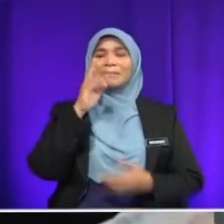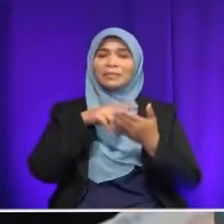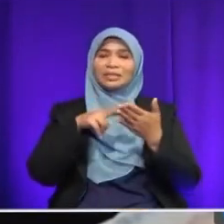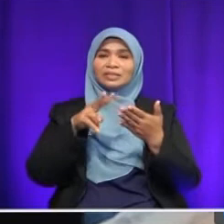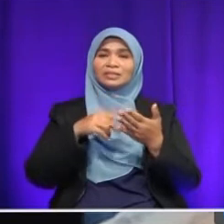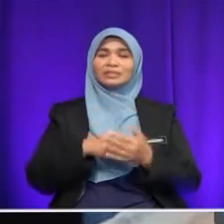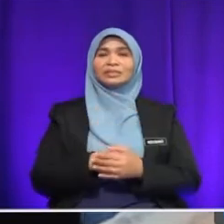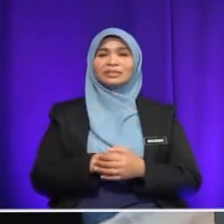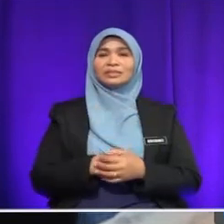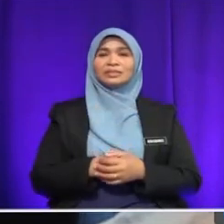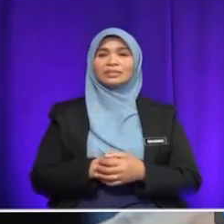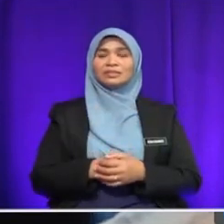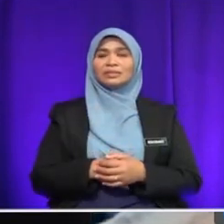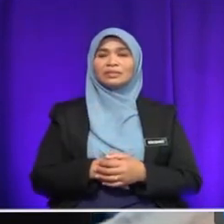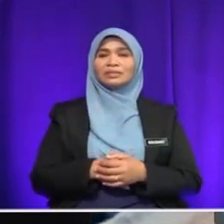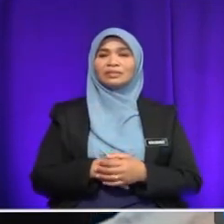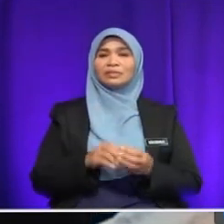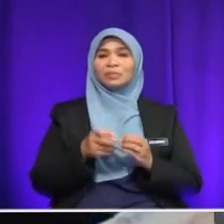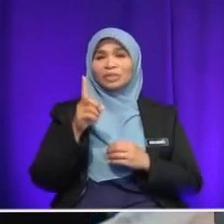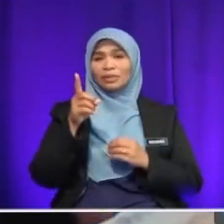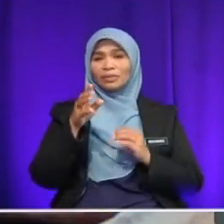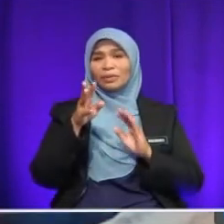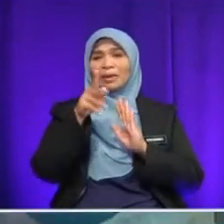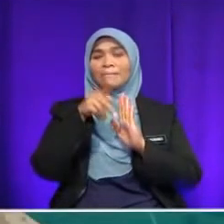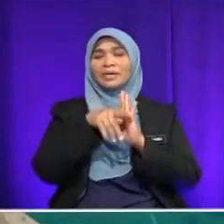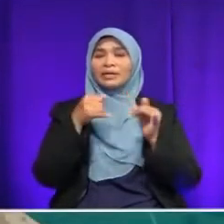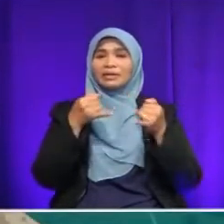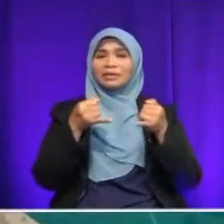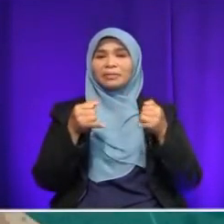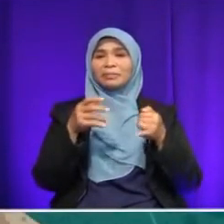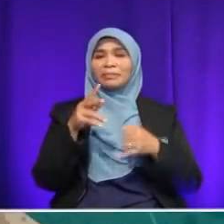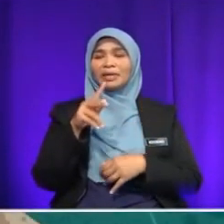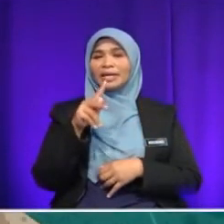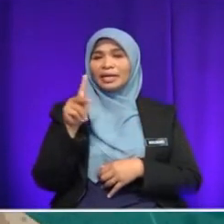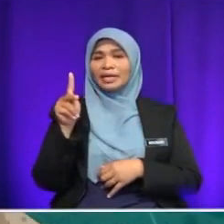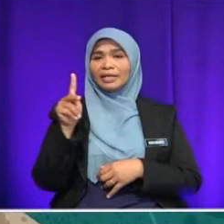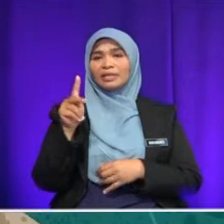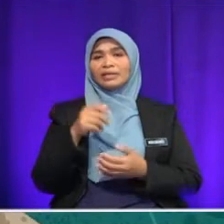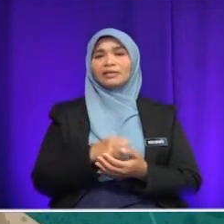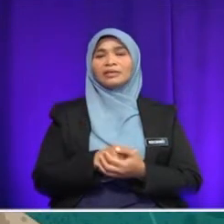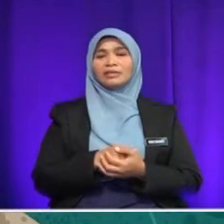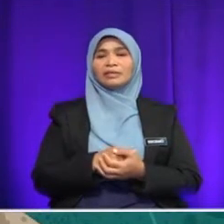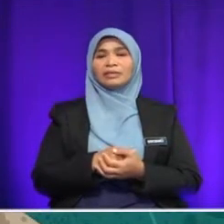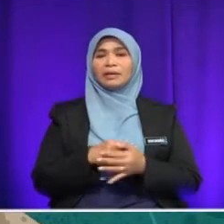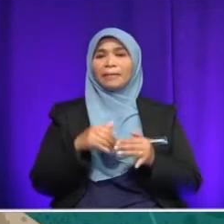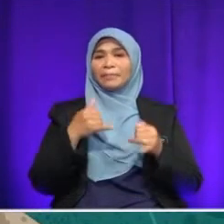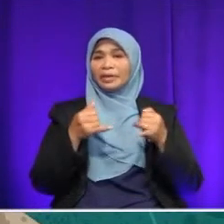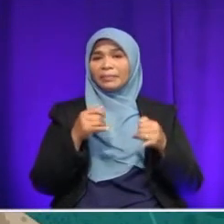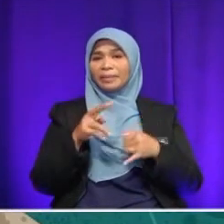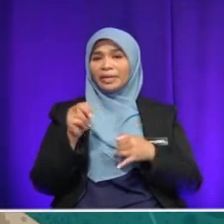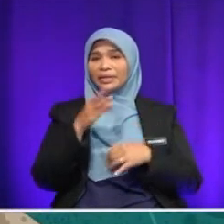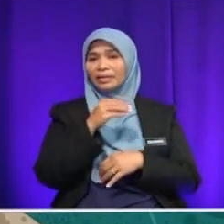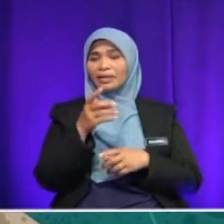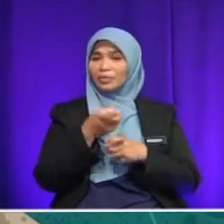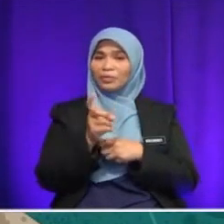yang pertama dan gurauan. Betul tak, Sufia? Sebut la'iban walahwa, permainan dan gurauan.